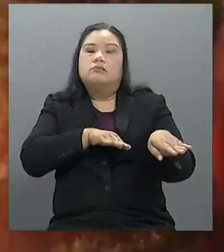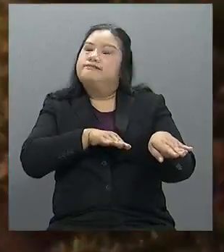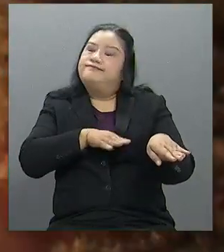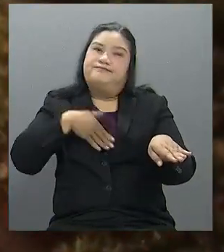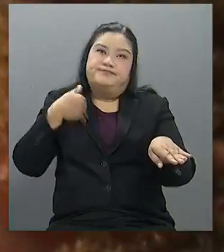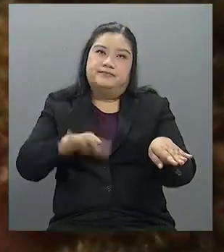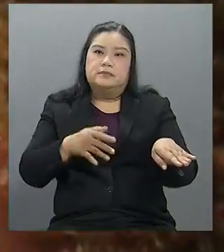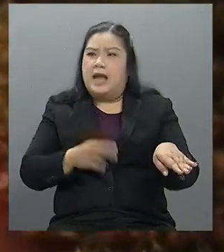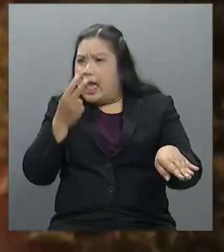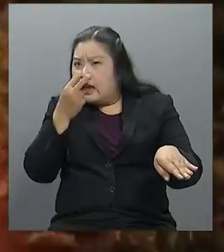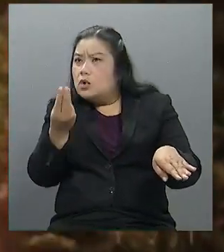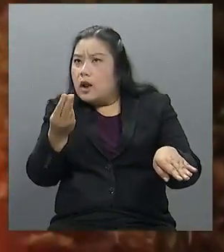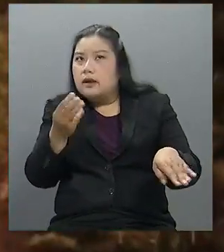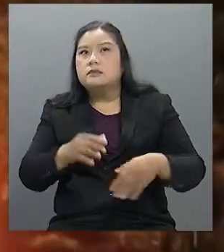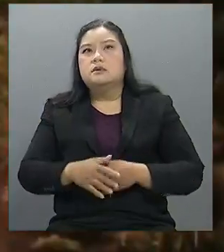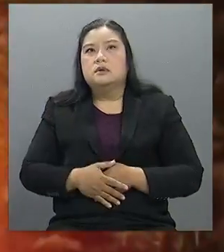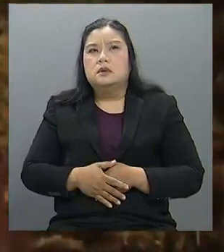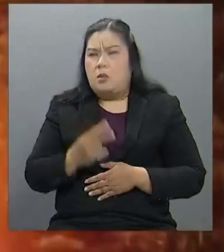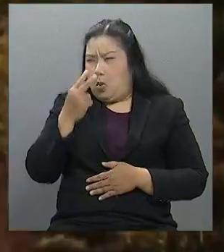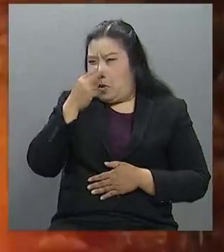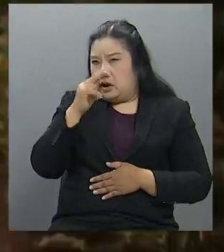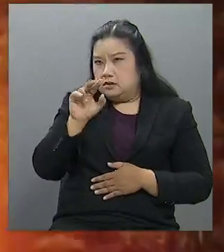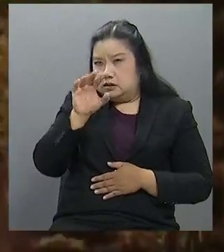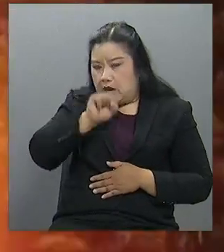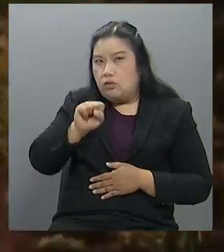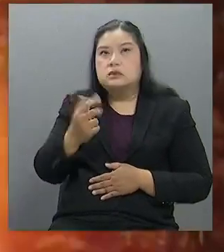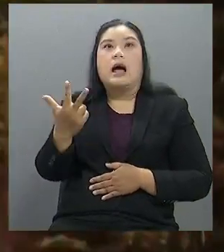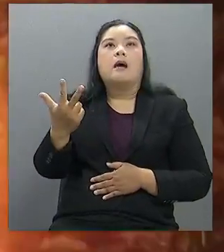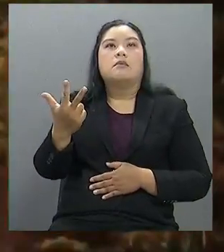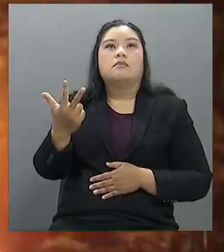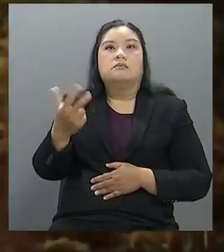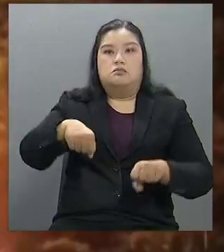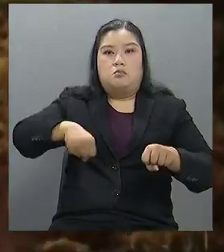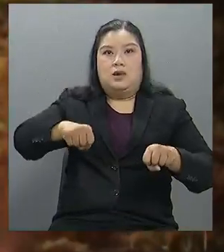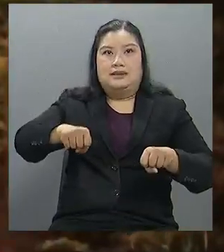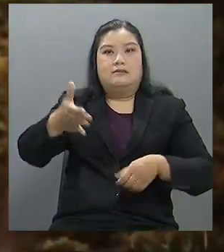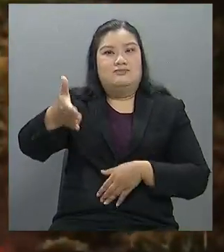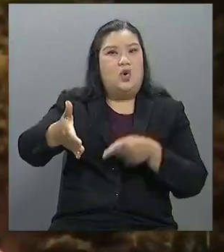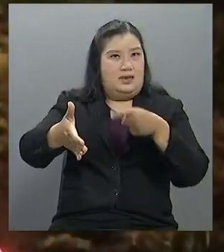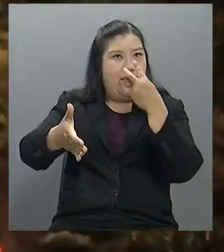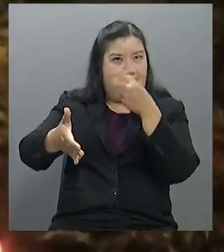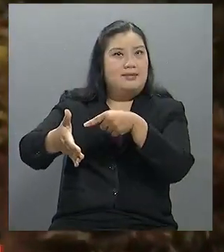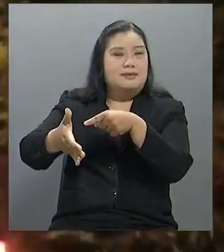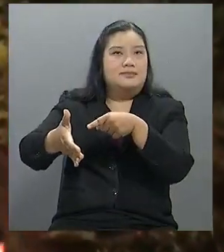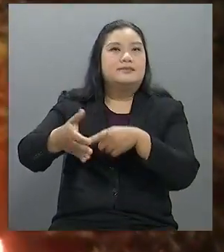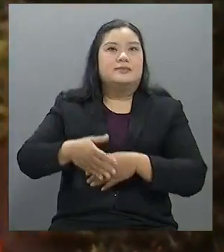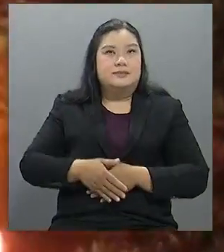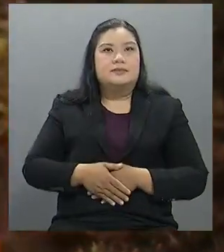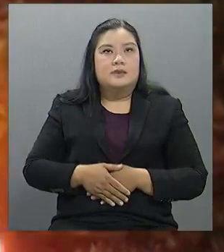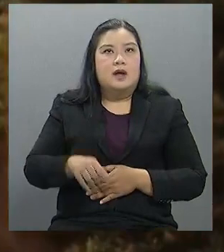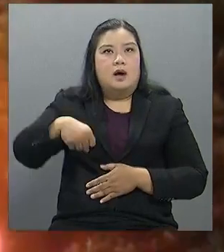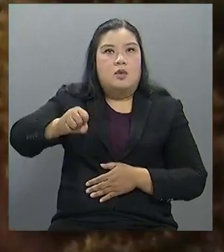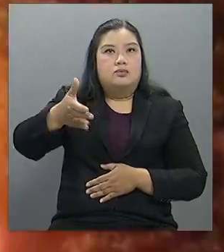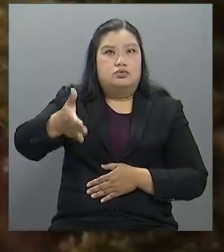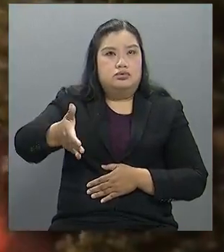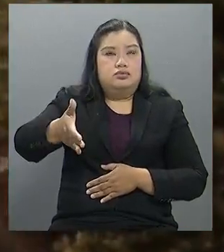่ที่เห็นนะที่ผมเห็นเลยมี3คนครับมีมอเตอร์ไซค์คันหนึ่งมอเตอร์ไซค์นี่มานำหน้ามาก่อนนะ